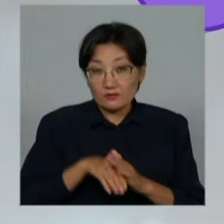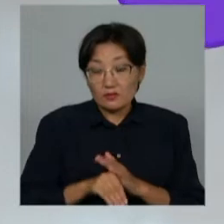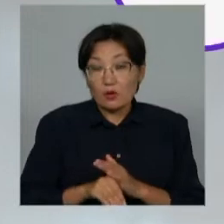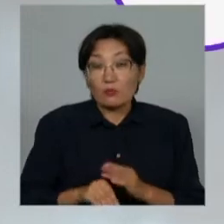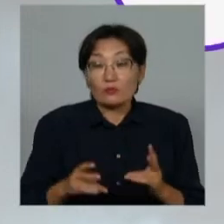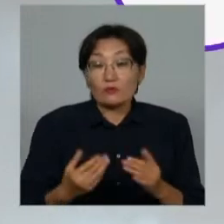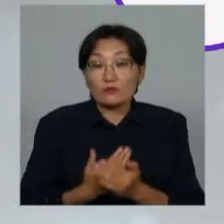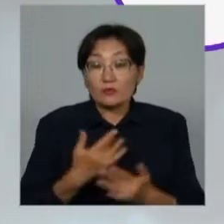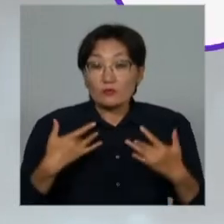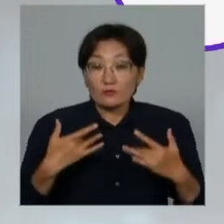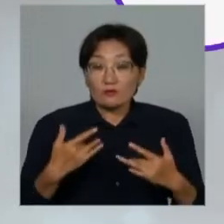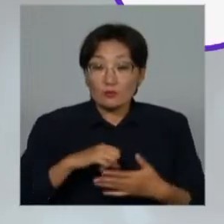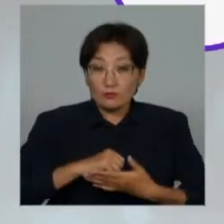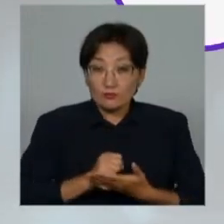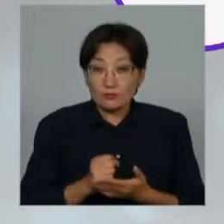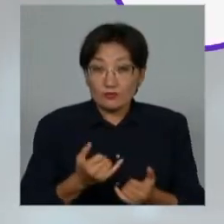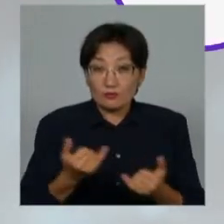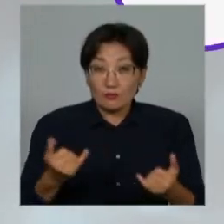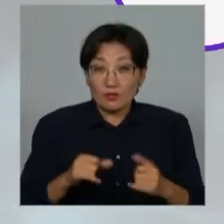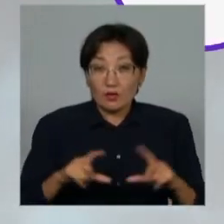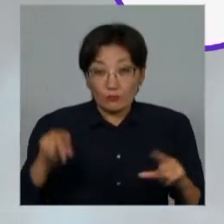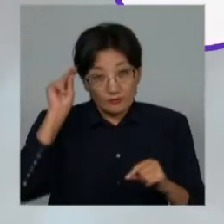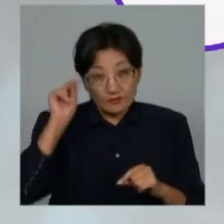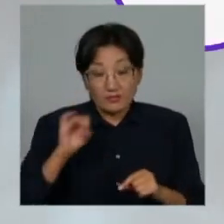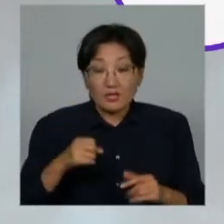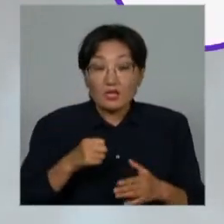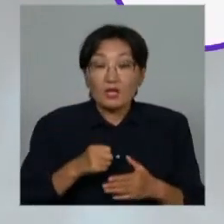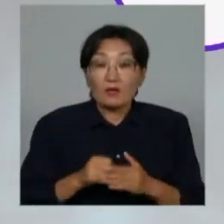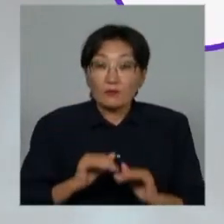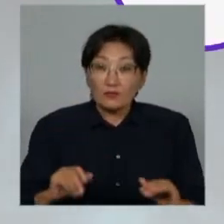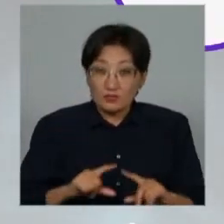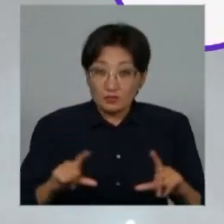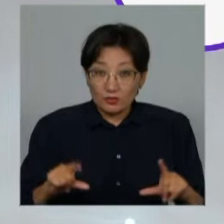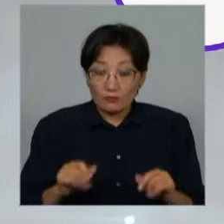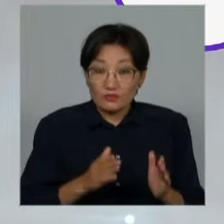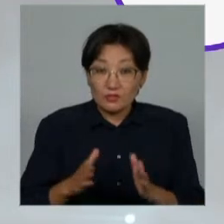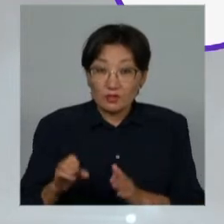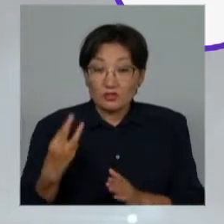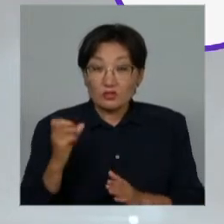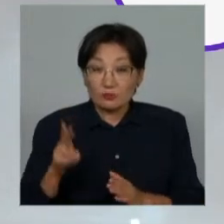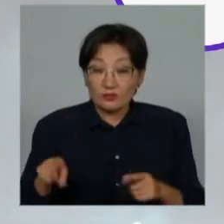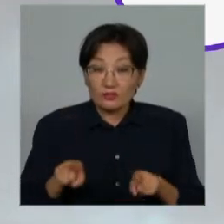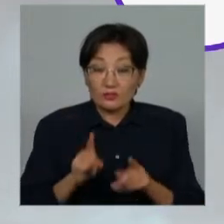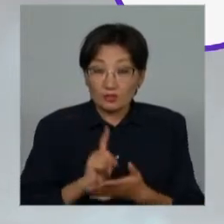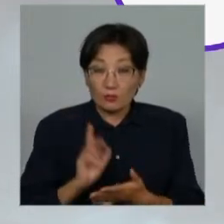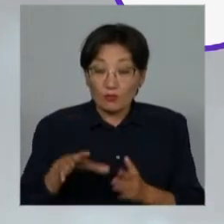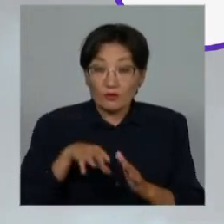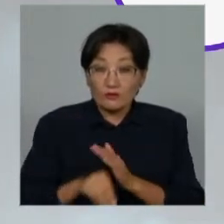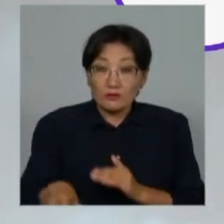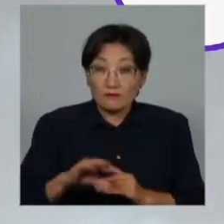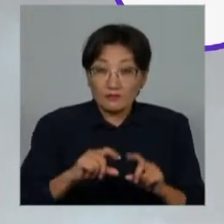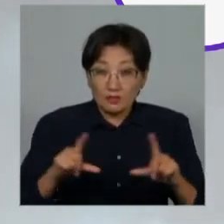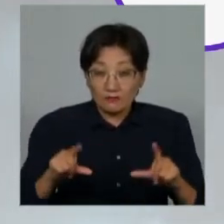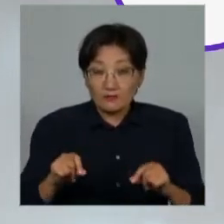немало новых требований установлены для учебных заведений и дошкольных организаций. Систему АШИК должны будут внедрить все